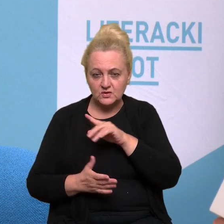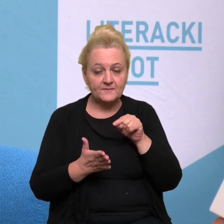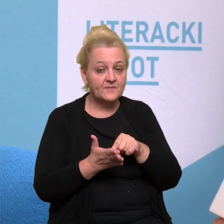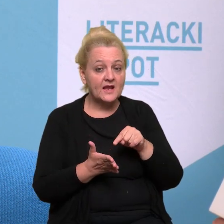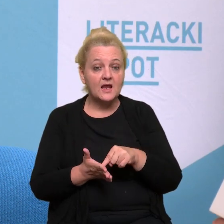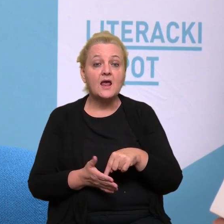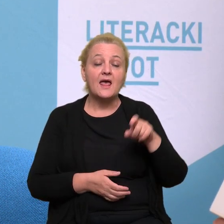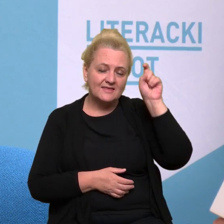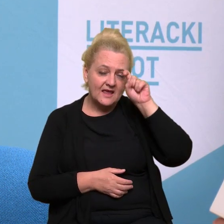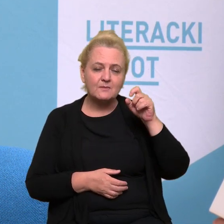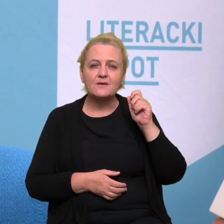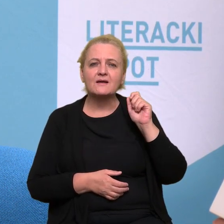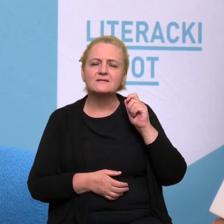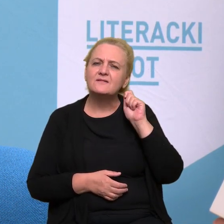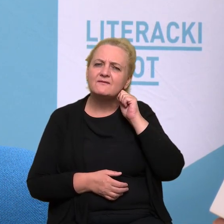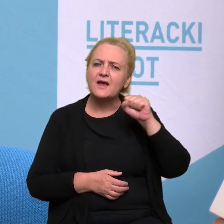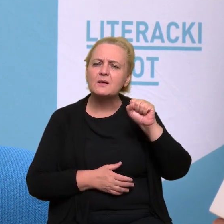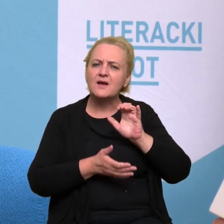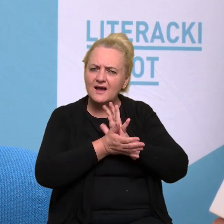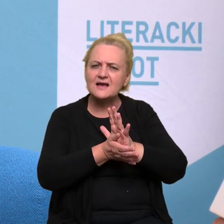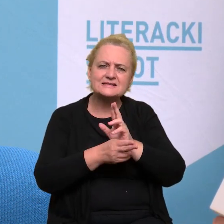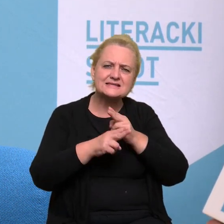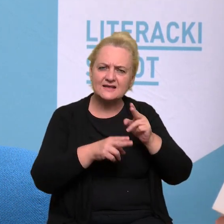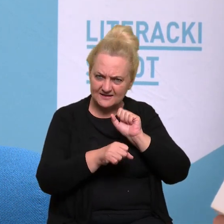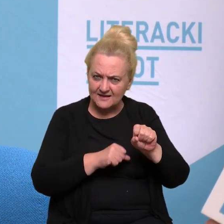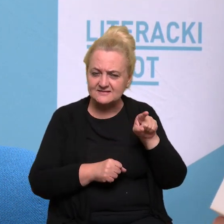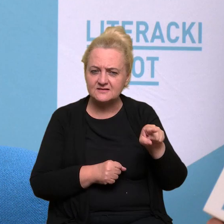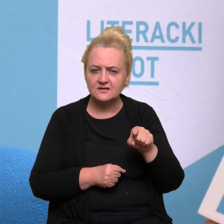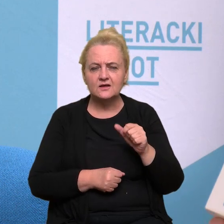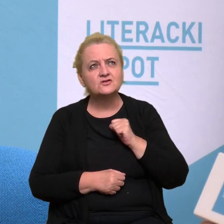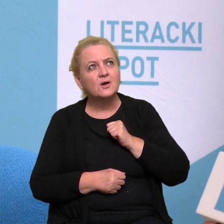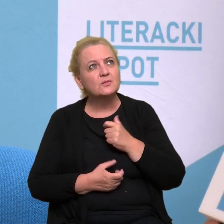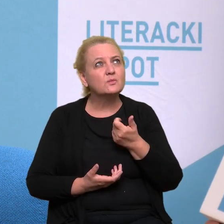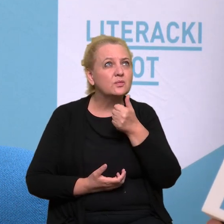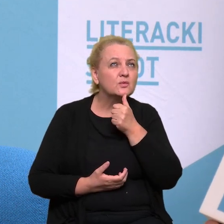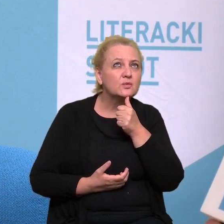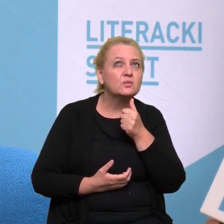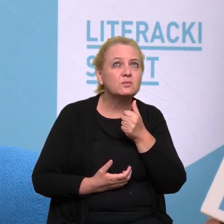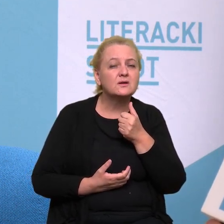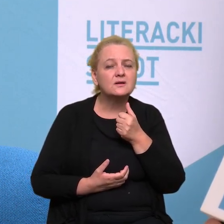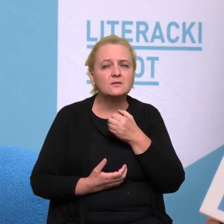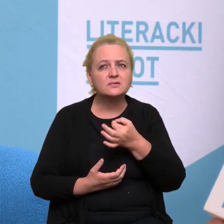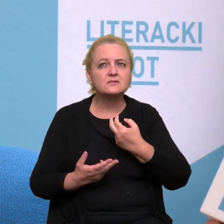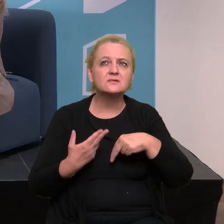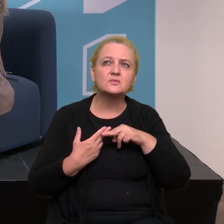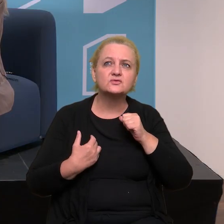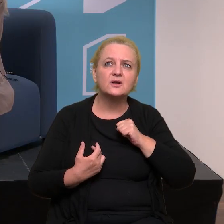typowo feministyczne czasopisma? Bo teraz sama sobie próbuję odpowiedzieć na to pytanie. Są?